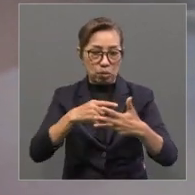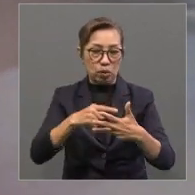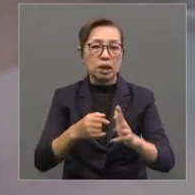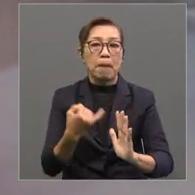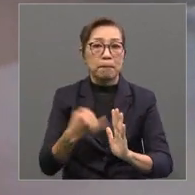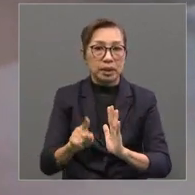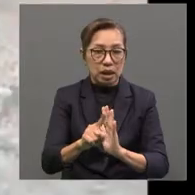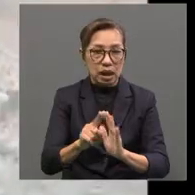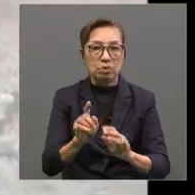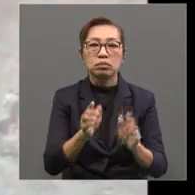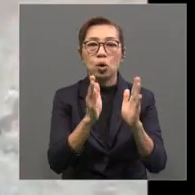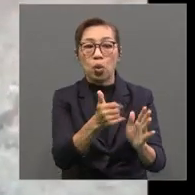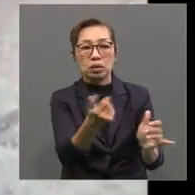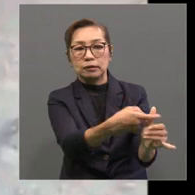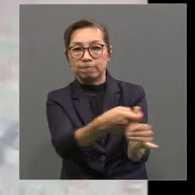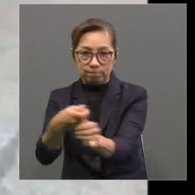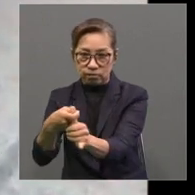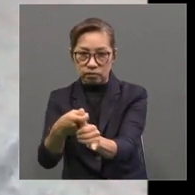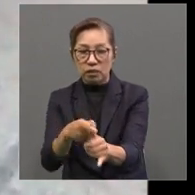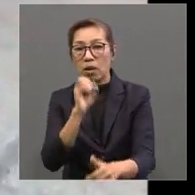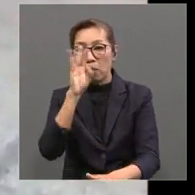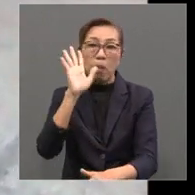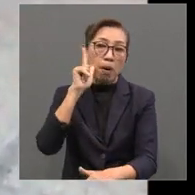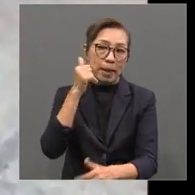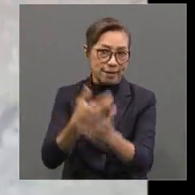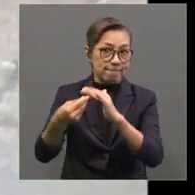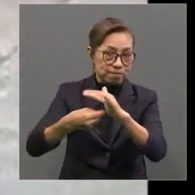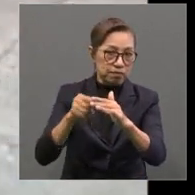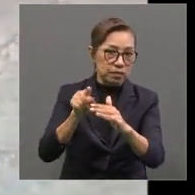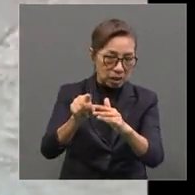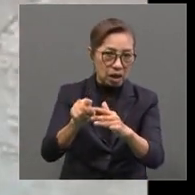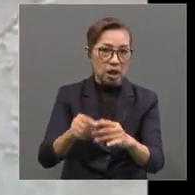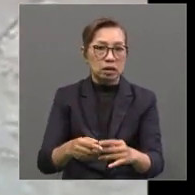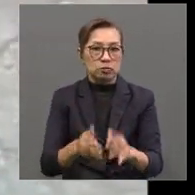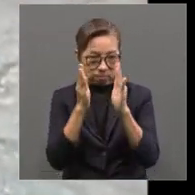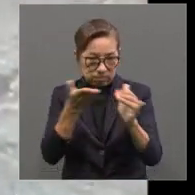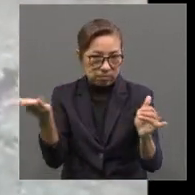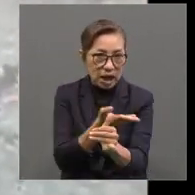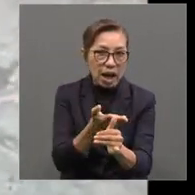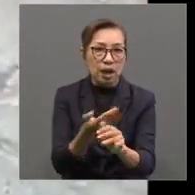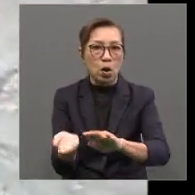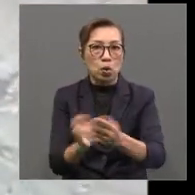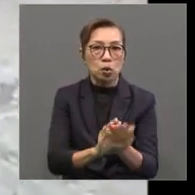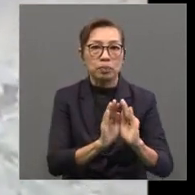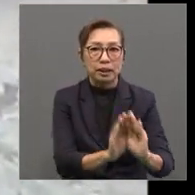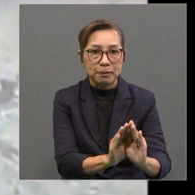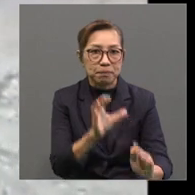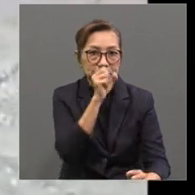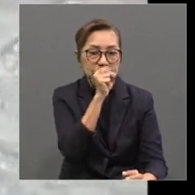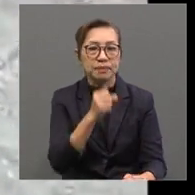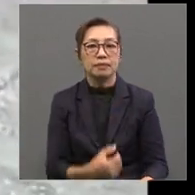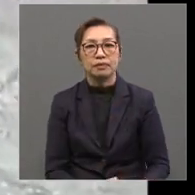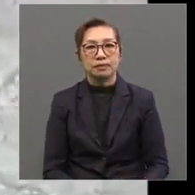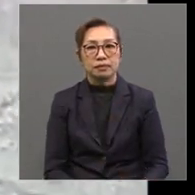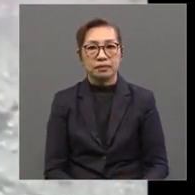ในข้อหากักขังหน่วงเหนียวเรียกฆ่าไทยเจตนาฆ่าฆ่าโดยทรมานซุกซ่อนอำพรางศพค่ะ